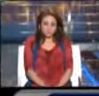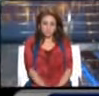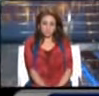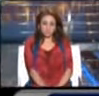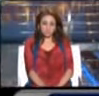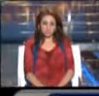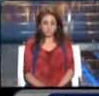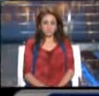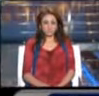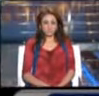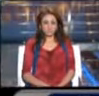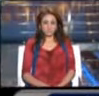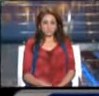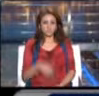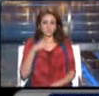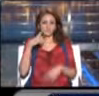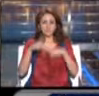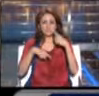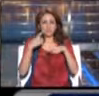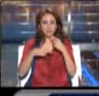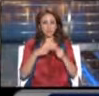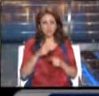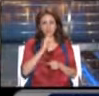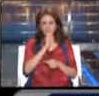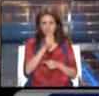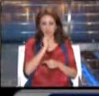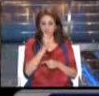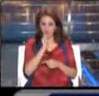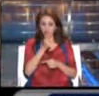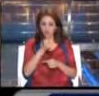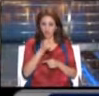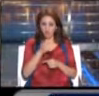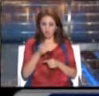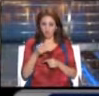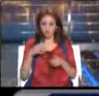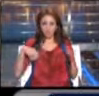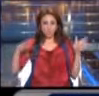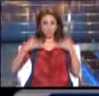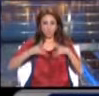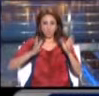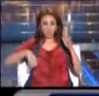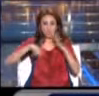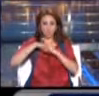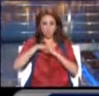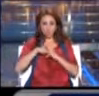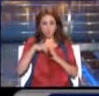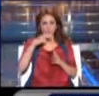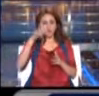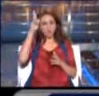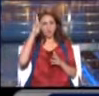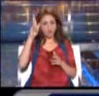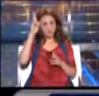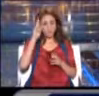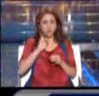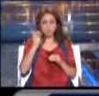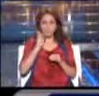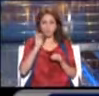على مدار سنوات لعب الإعلام الرياضي المصري دورا هاما في تقديم الأخبار والمعلومات